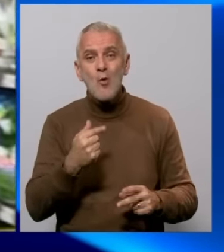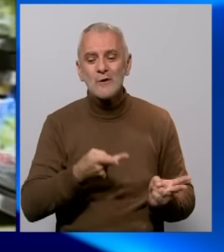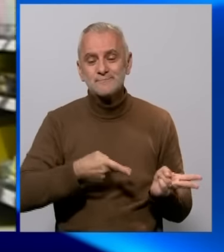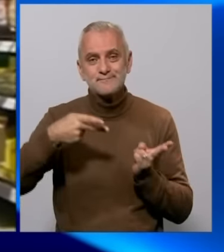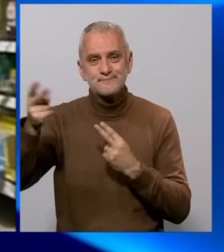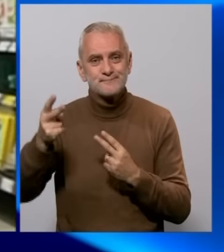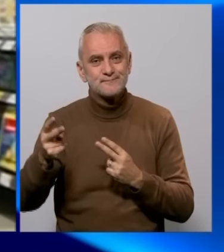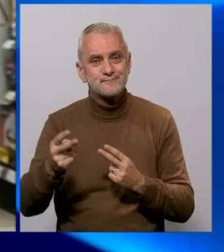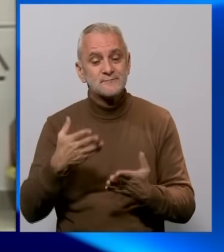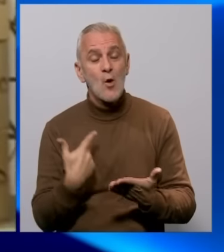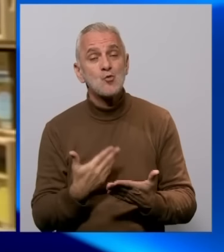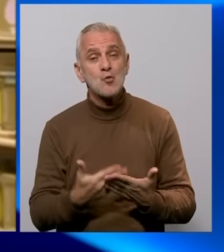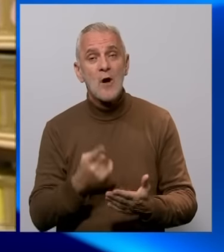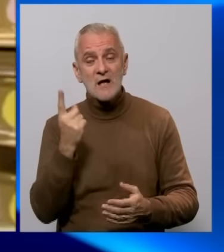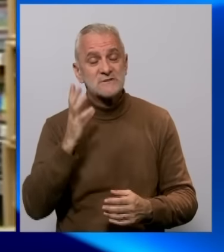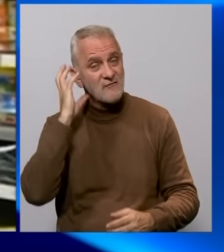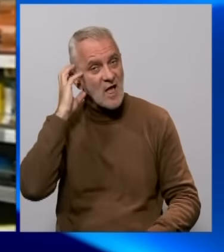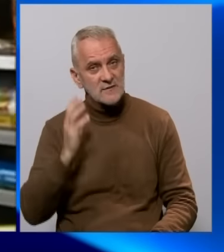dostaviti relevantne argumente.